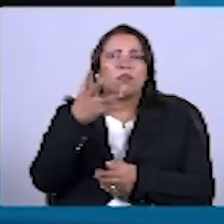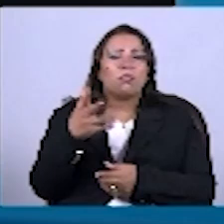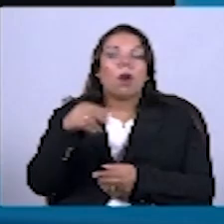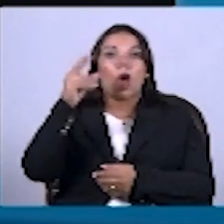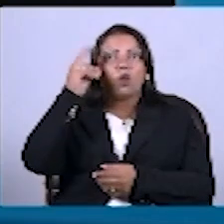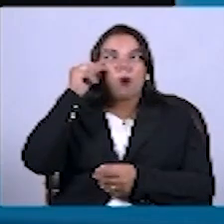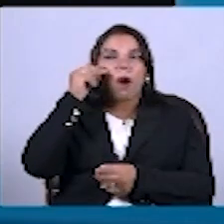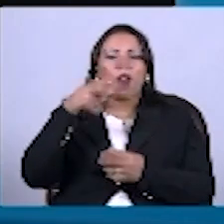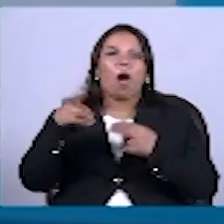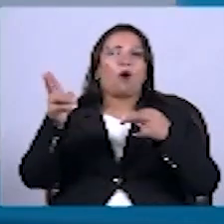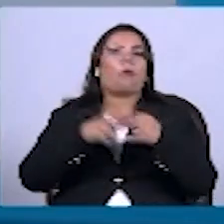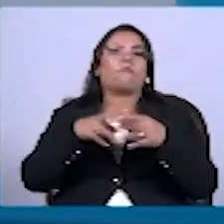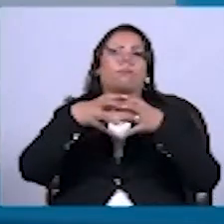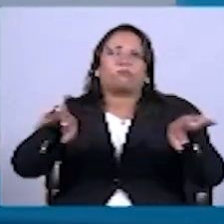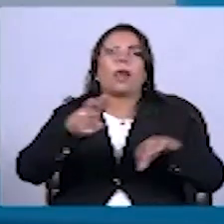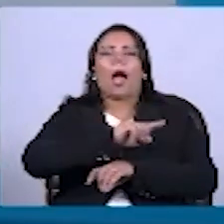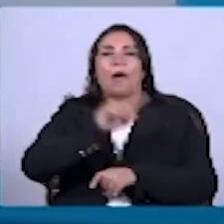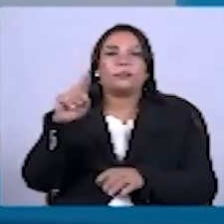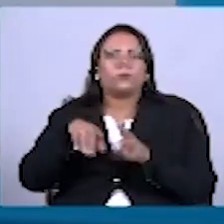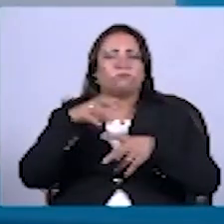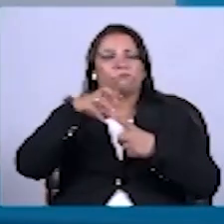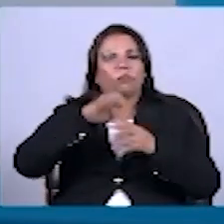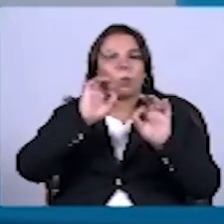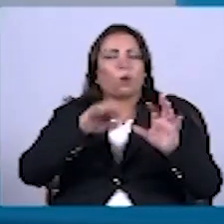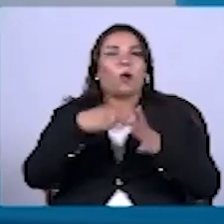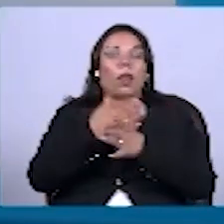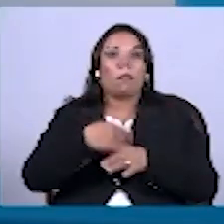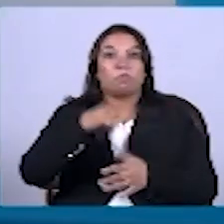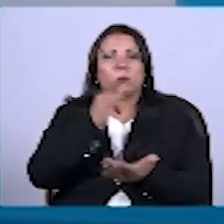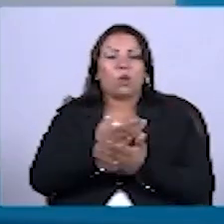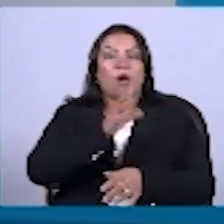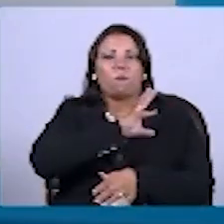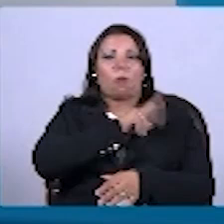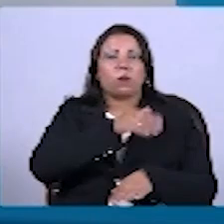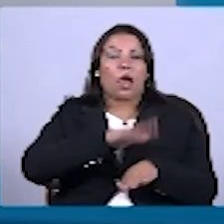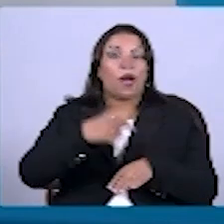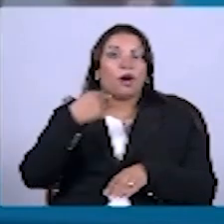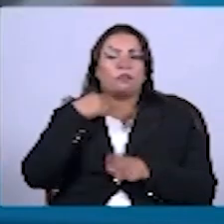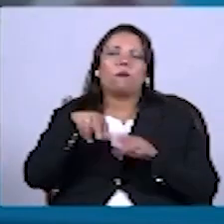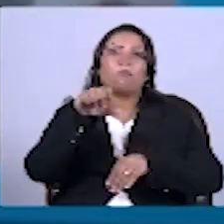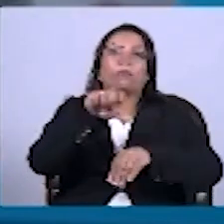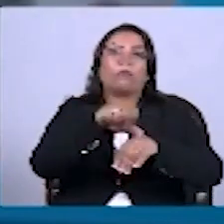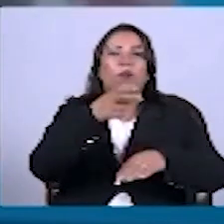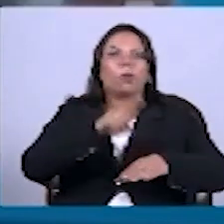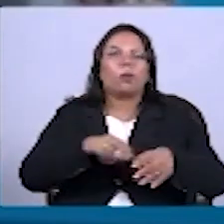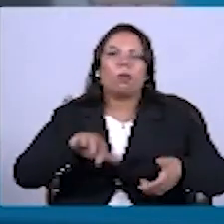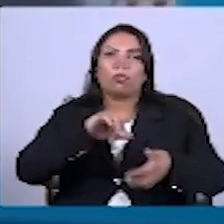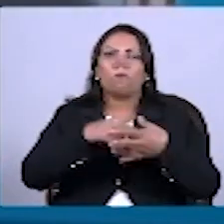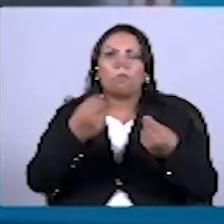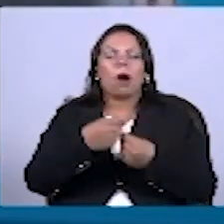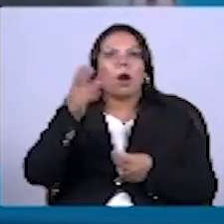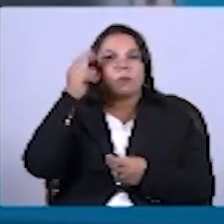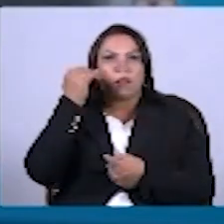اسرائيل لحل الدولتين ورفض اسرائيل لوجود السلطه الفلسطينيه في غزه طبعا دول الاخرى في المنطقه لن تتعاون مع